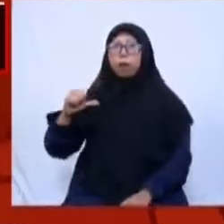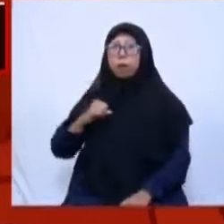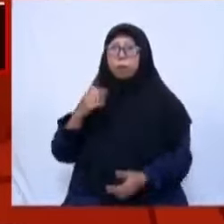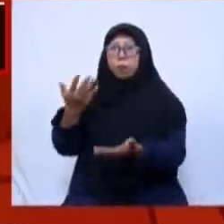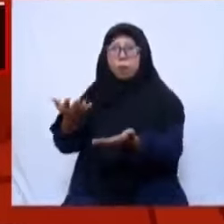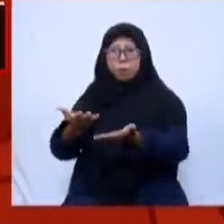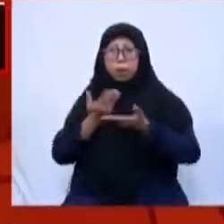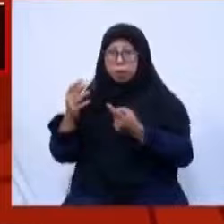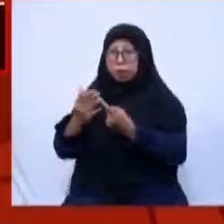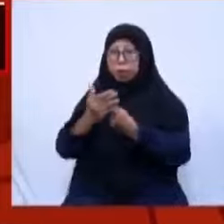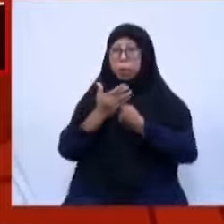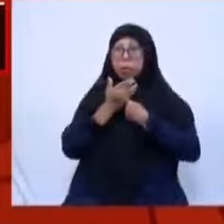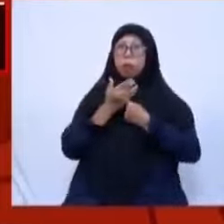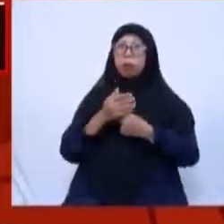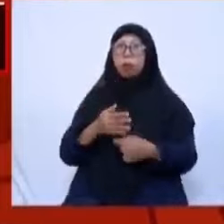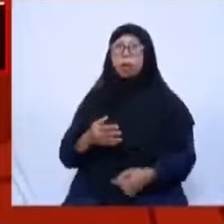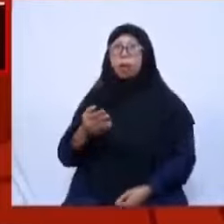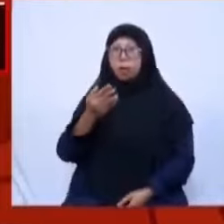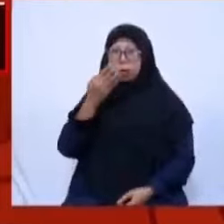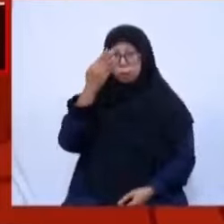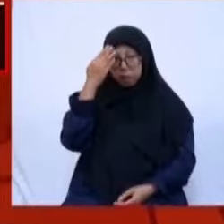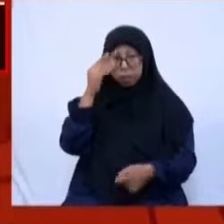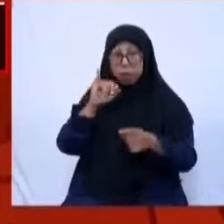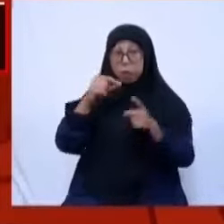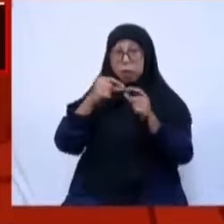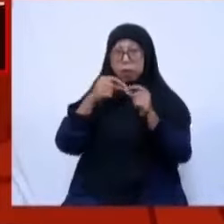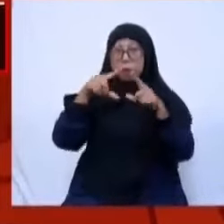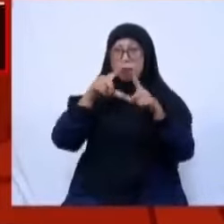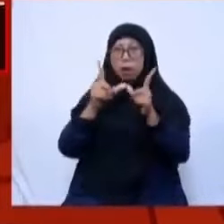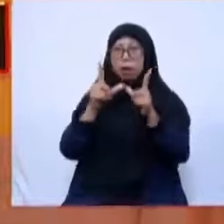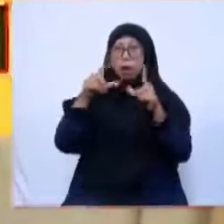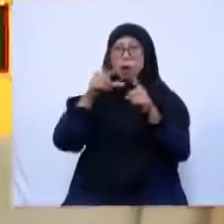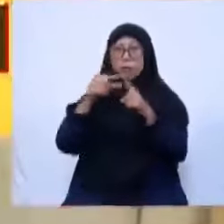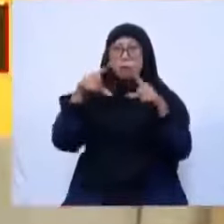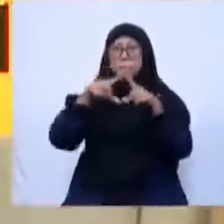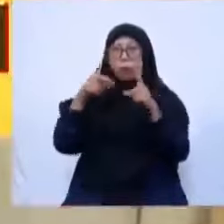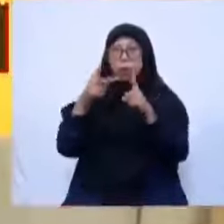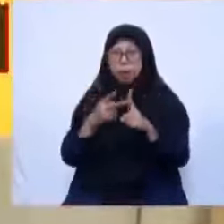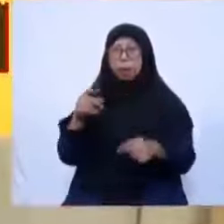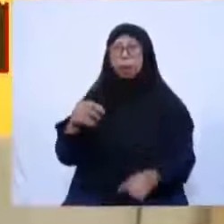memberikan perlindungan ibadah secara merdeka. Inilah visi yang kami sampaikan dari